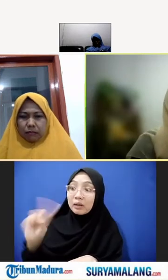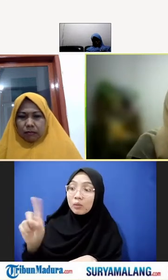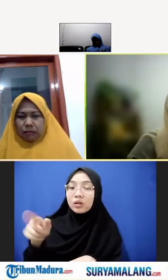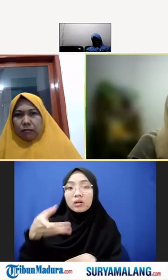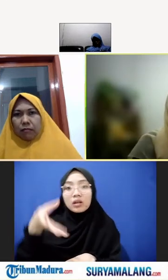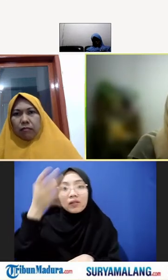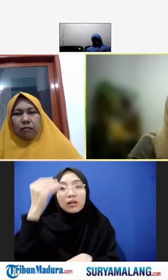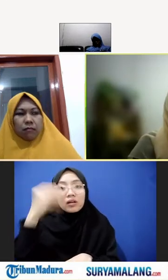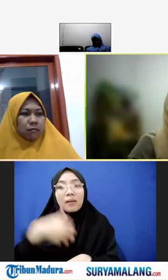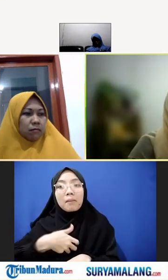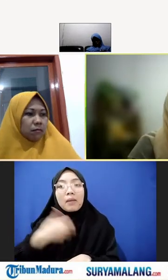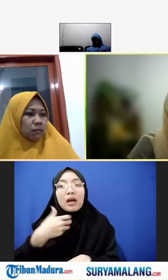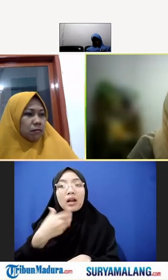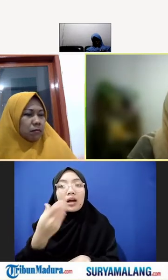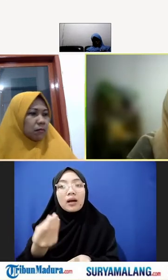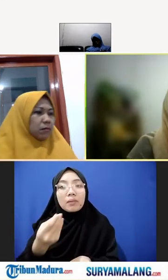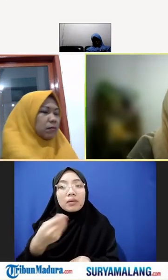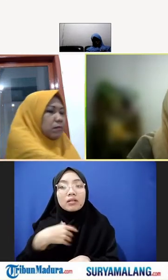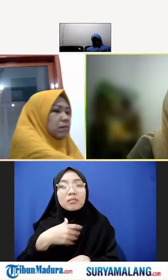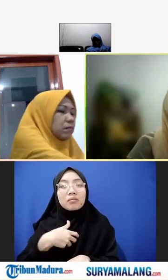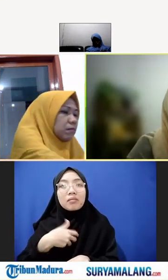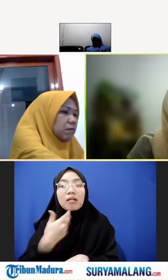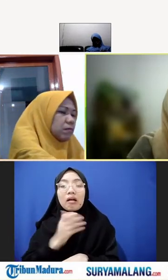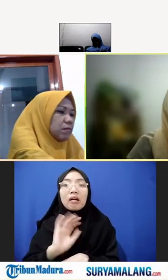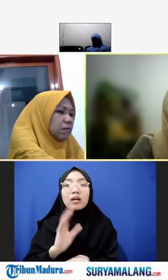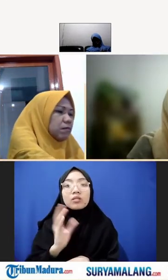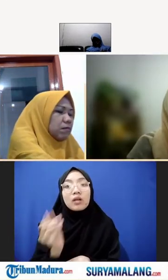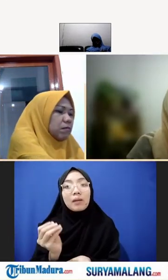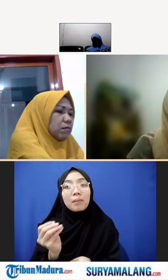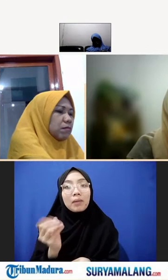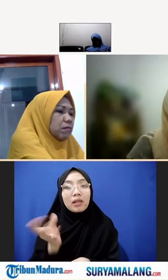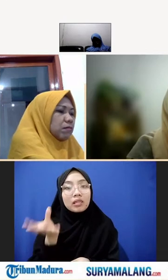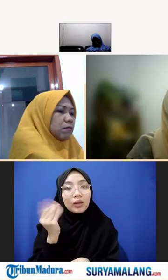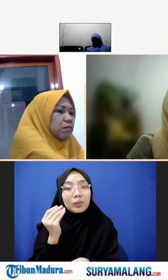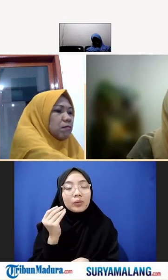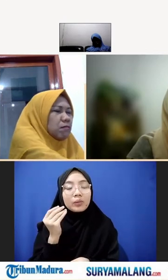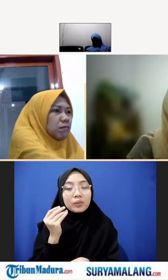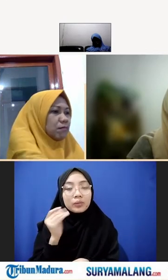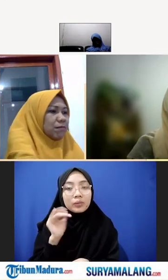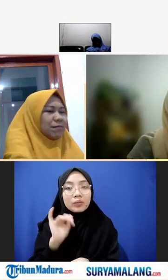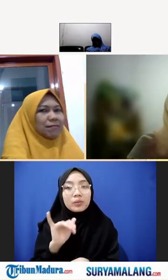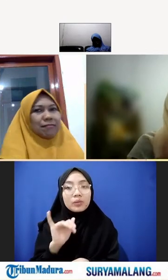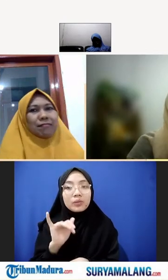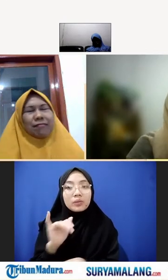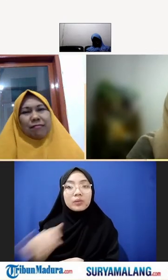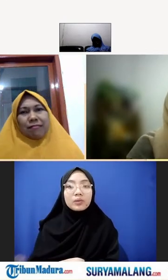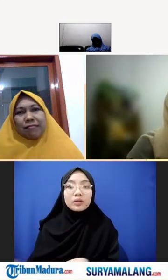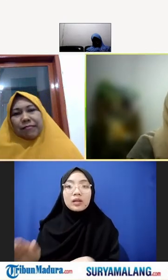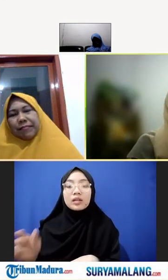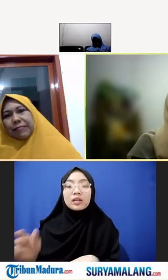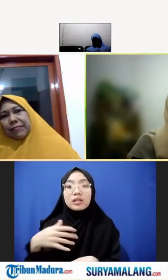kapan dia marah atau dia nggak marah? Iya ya. Dia tahu marah